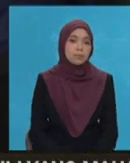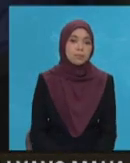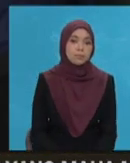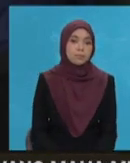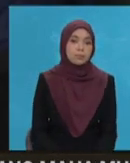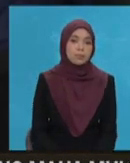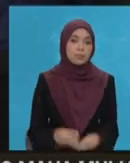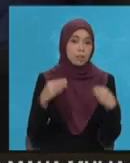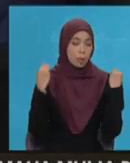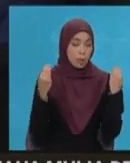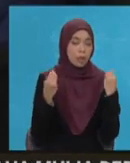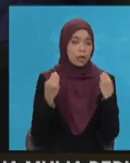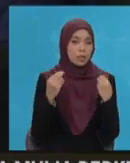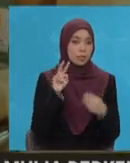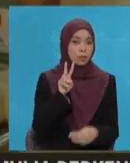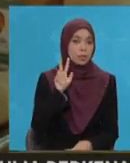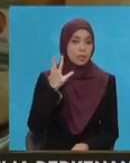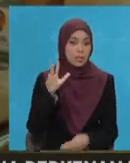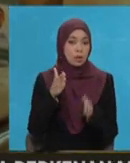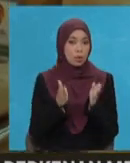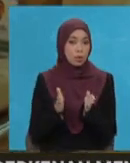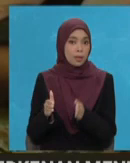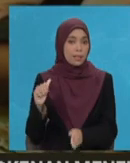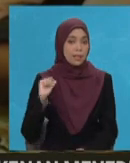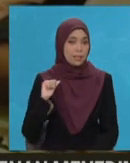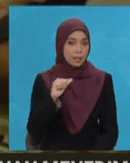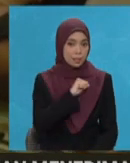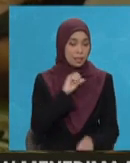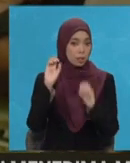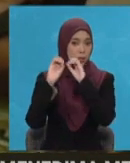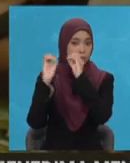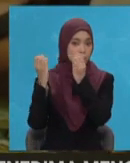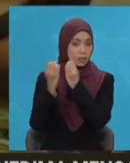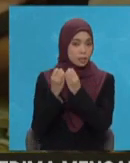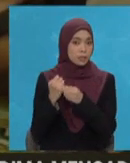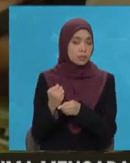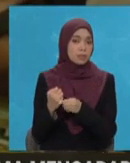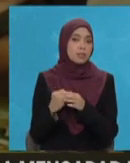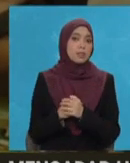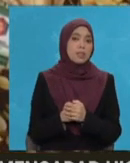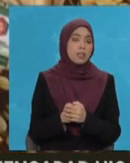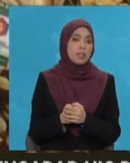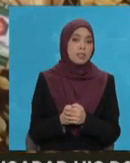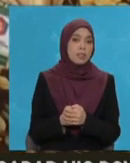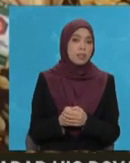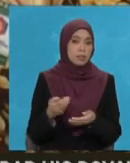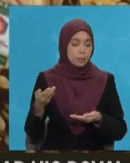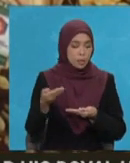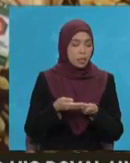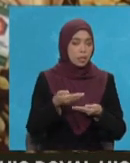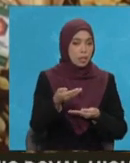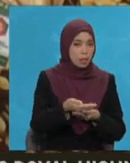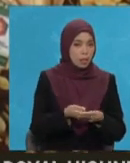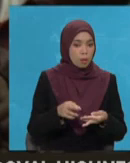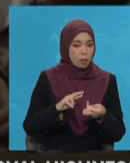pada majelis tersebut 23 ahli persatuan menyertai majelis tersebut ia diungkapkan bertujuan bagi mengokohkan ukhuwah